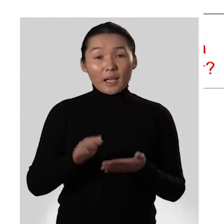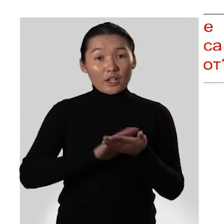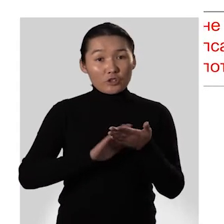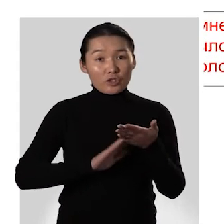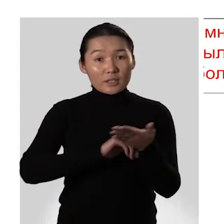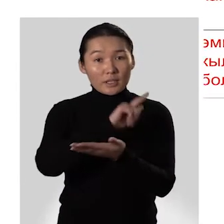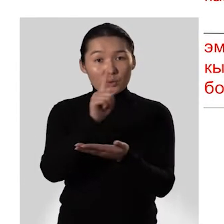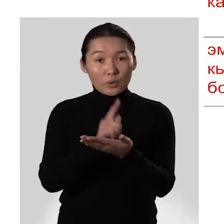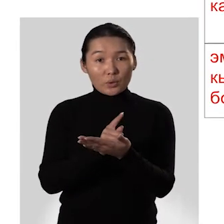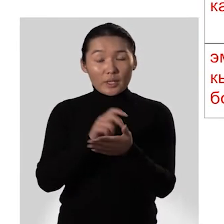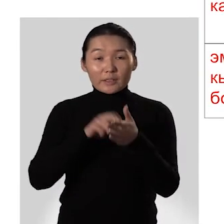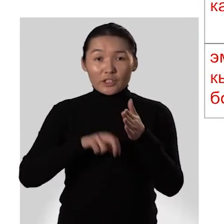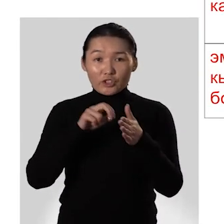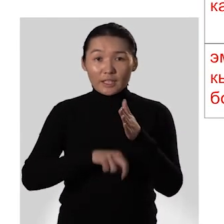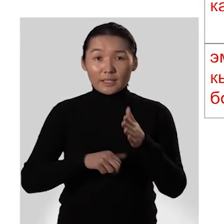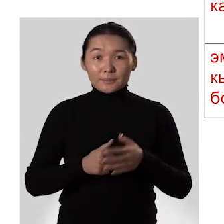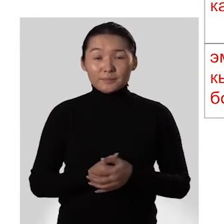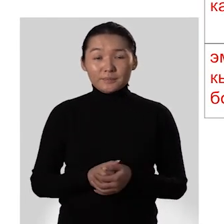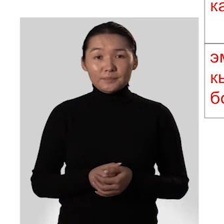Жазган суроолоруңарды текшерели.